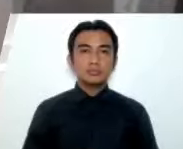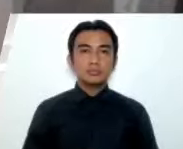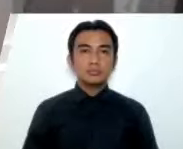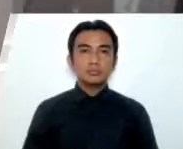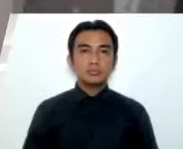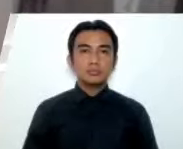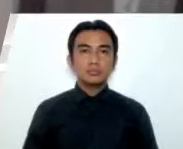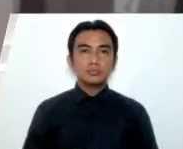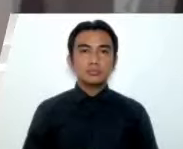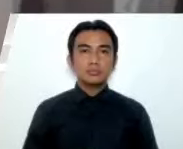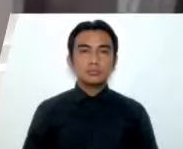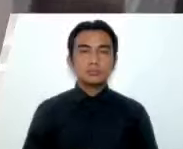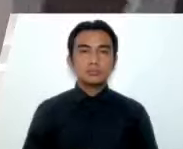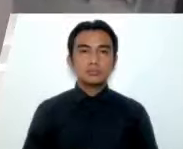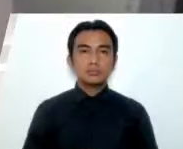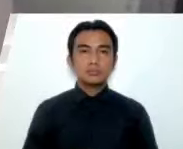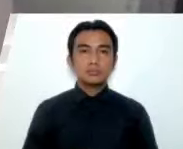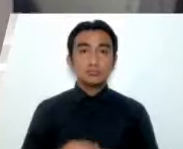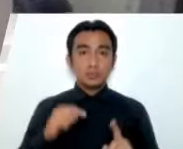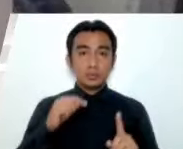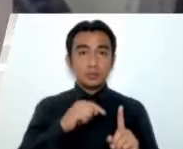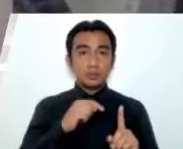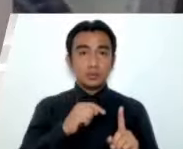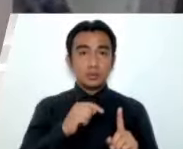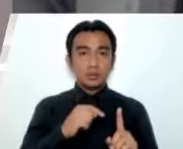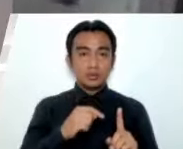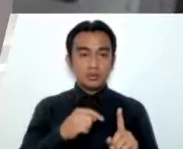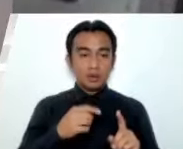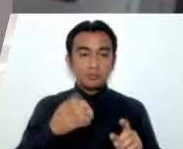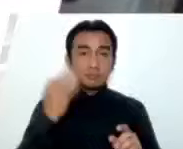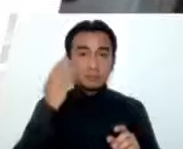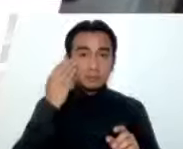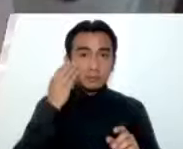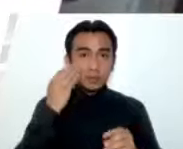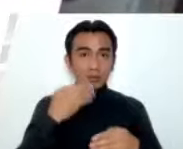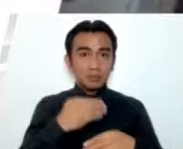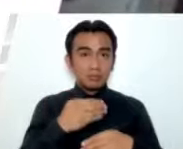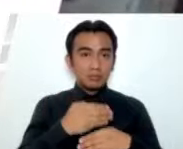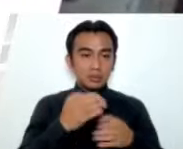Ang lalaki, biglang binitbit ang kahon at nagtaas ng boses.